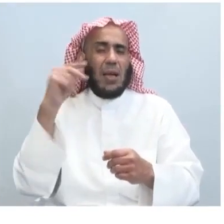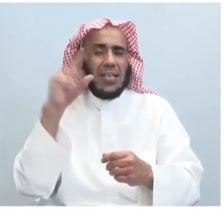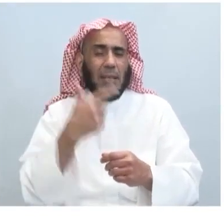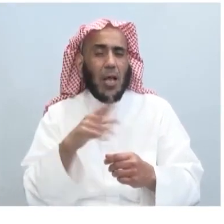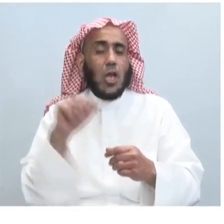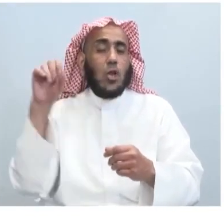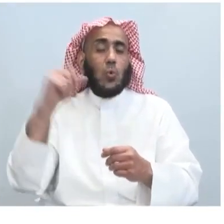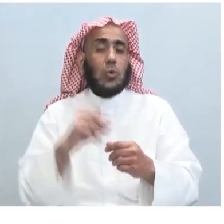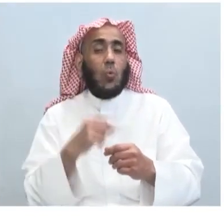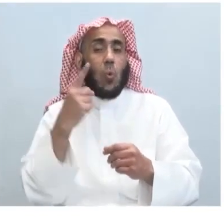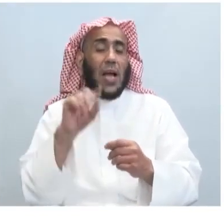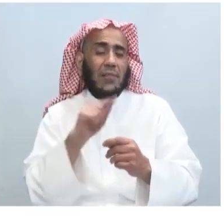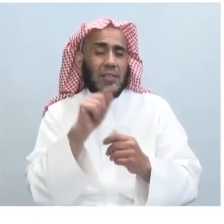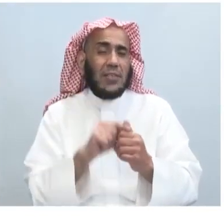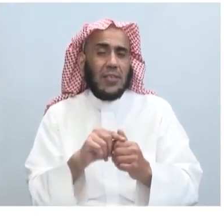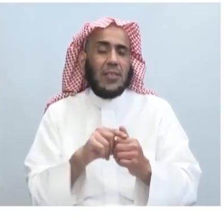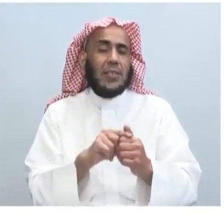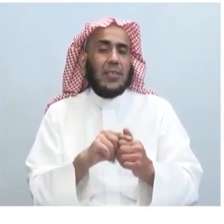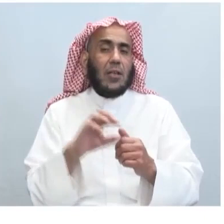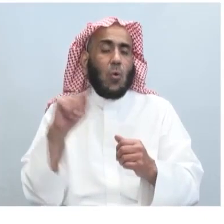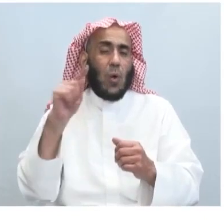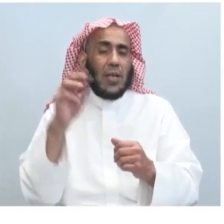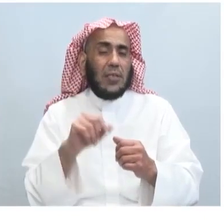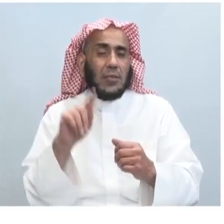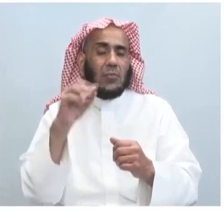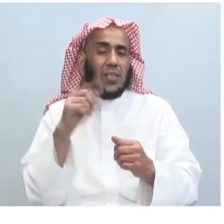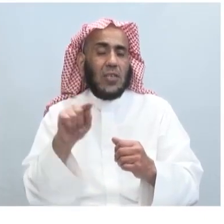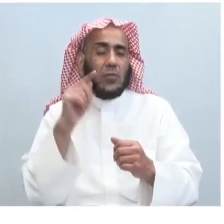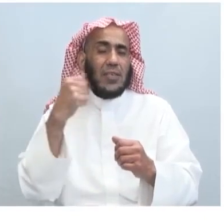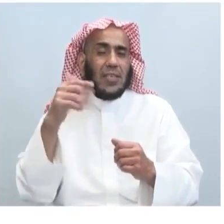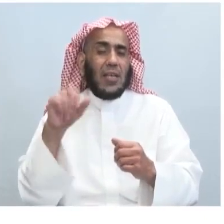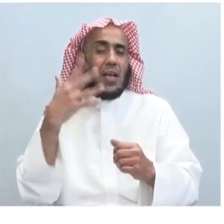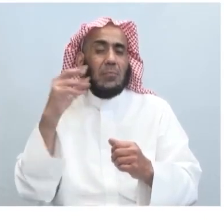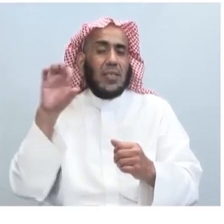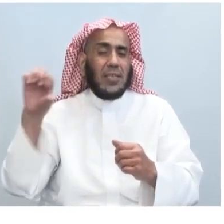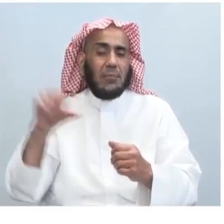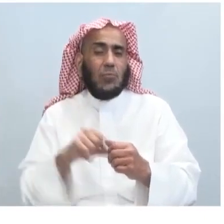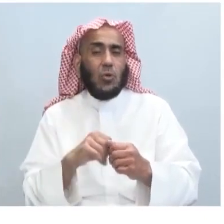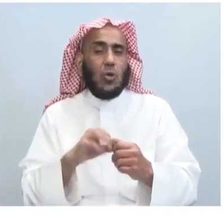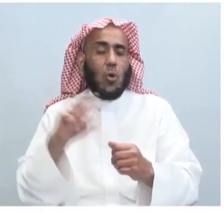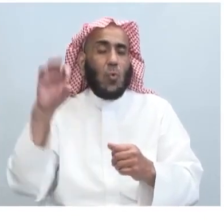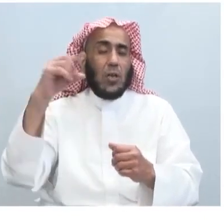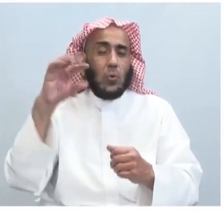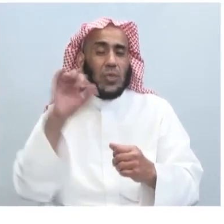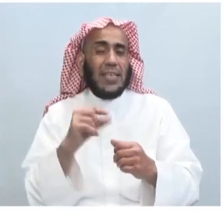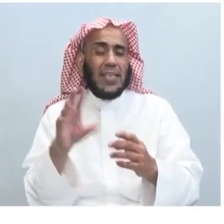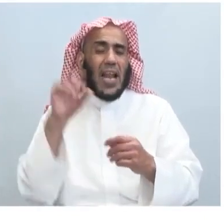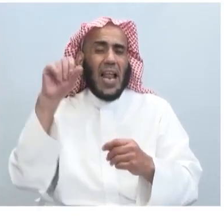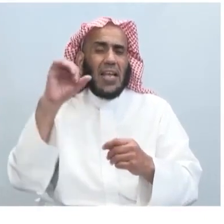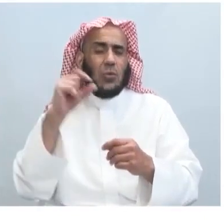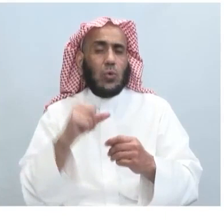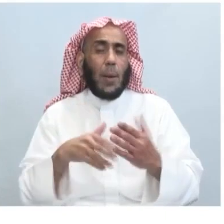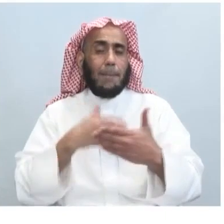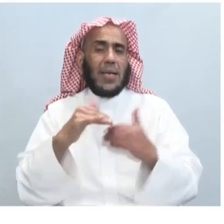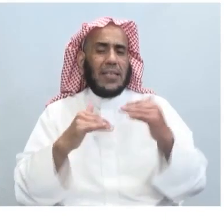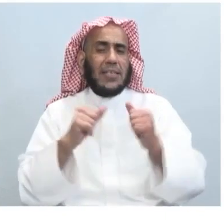لليود 1 1. 0659 ويوديد الهيدروجين طبعا بعد